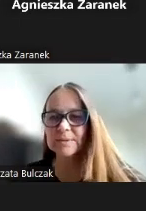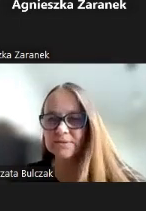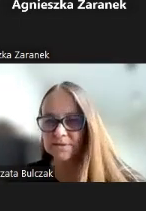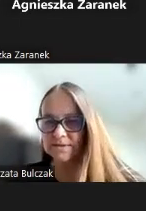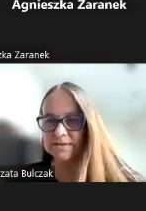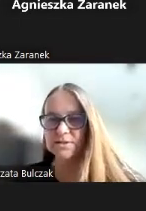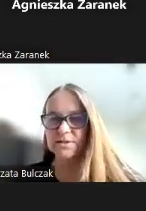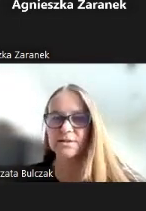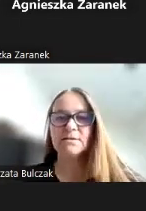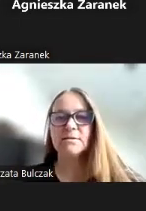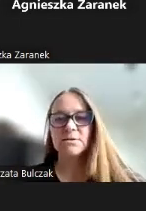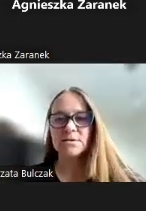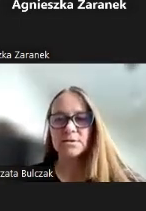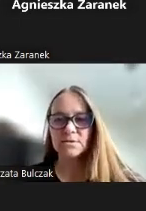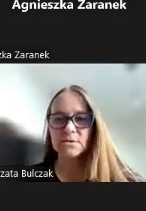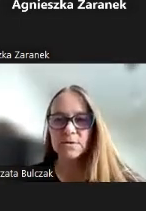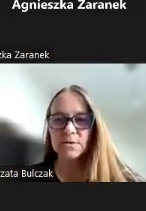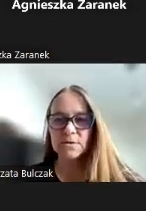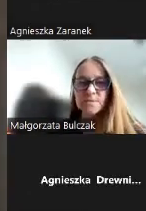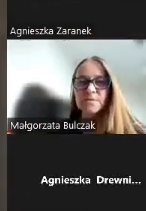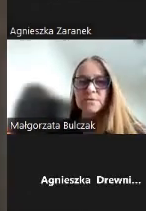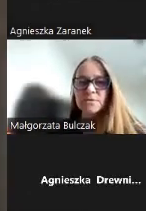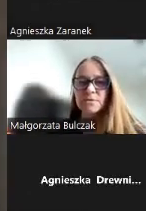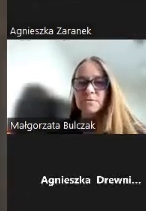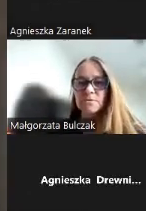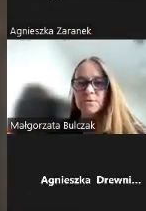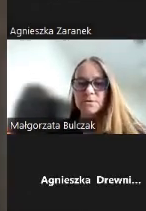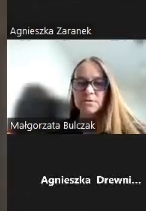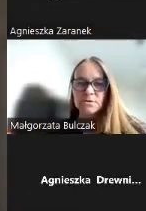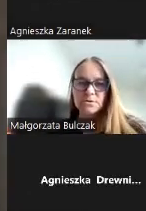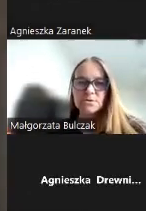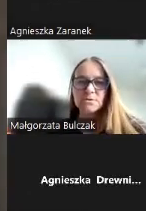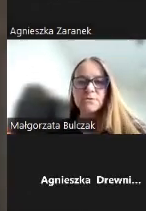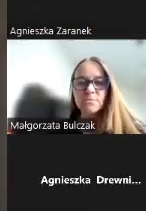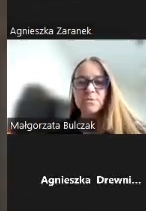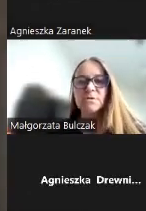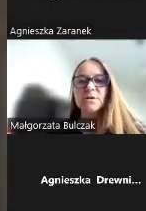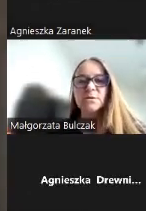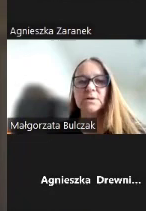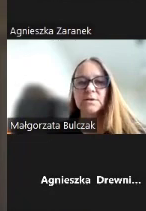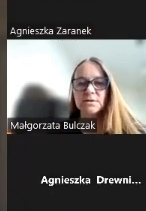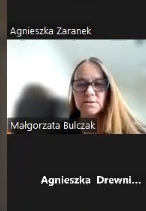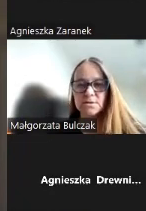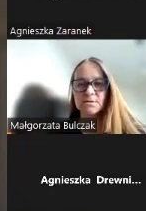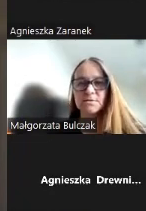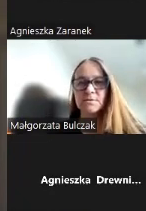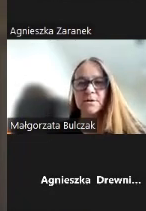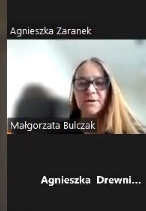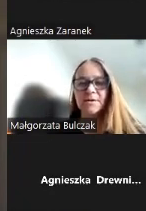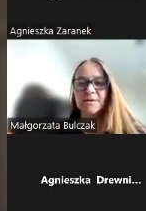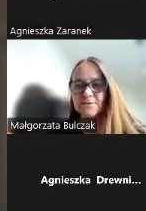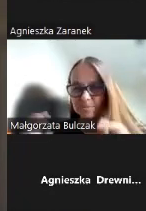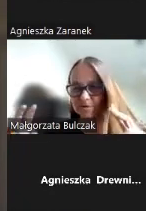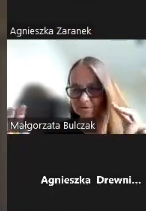I tak naprawdę niezależnie jakie, czy dziecko z niepełnosprawnością, czy dziecko w normie intelektualnej, czy dziecko, nazwijmy je,